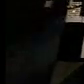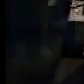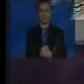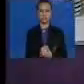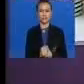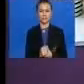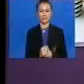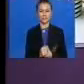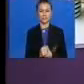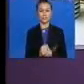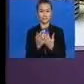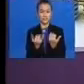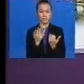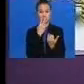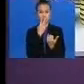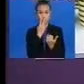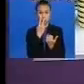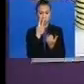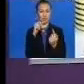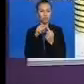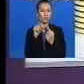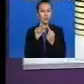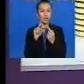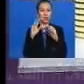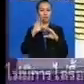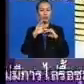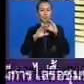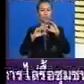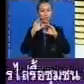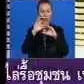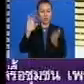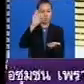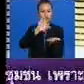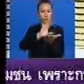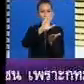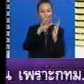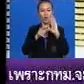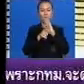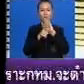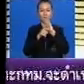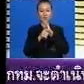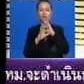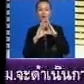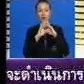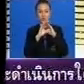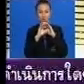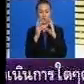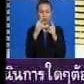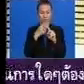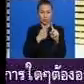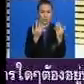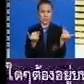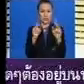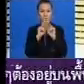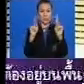เรื่องกับมาติดตามความคืบหน้ากรณีโครงการลงทุนในนิคมอุตสาหกรรมมาบตาพุทกันนะครับล่าสุดภายในเดือนนี้ครับ